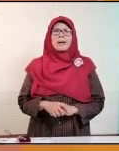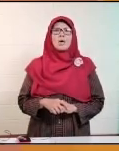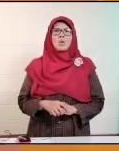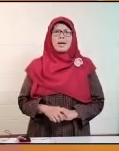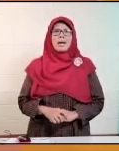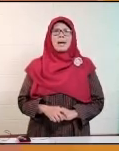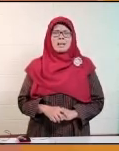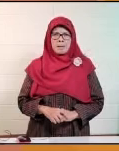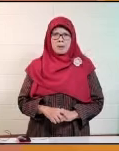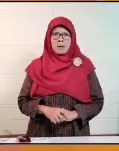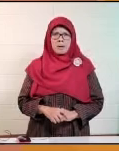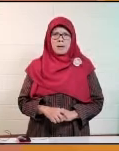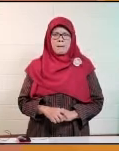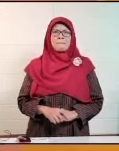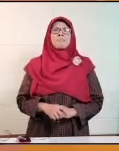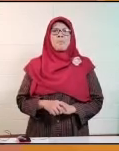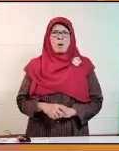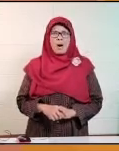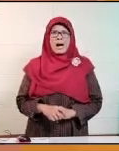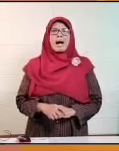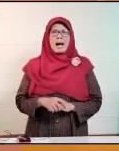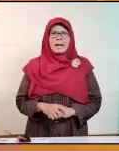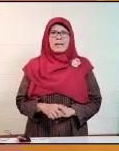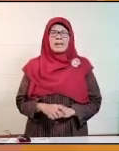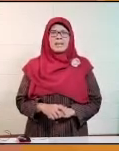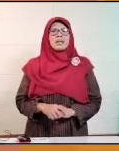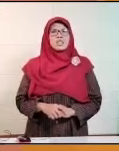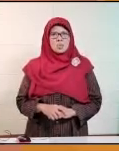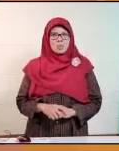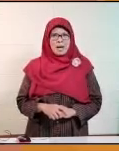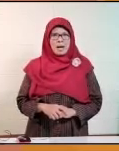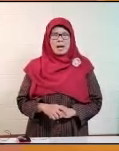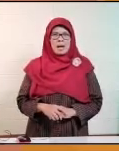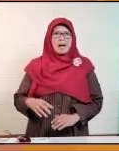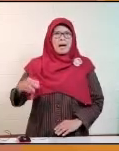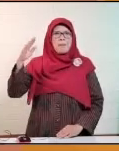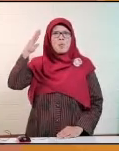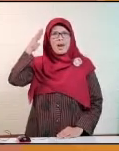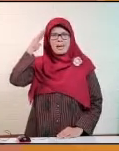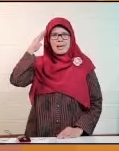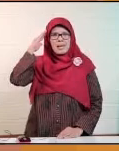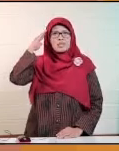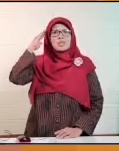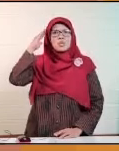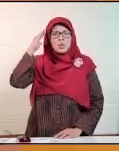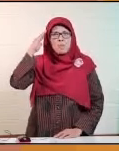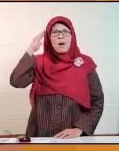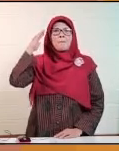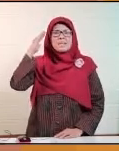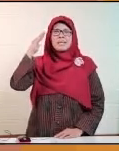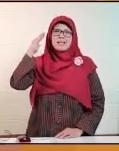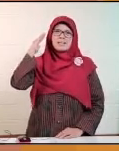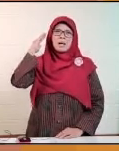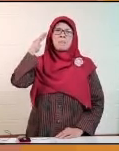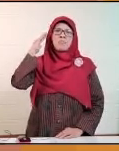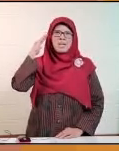dipandang oleh agama bahwa kalian sudah mulai cukup